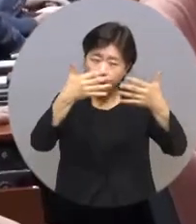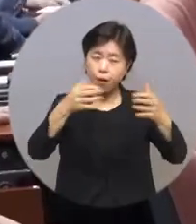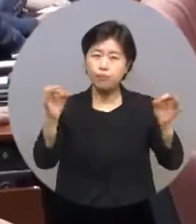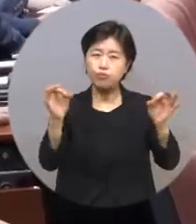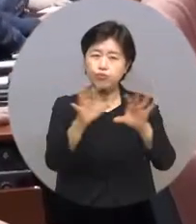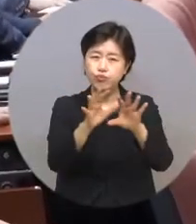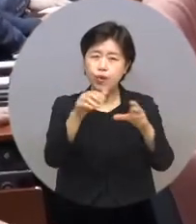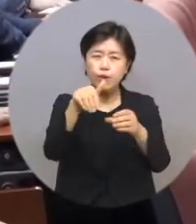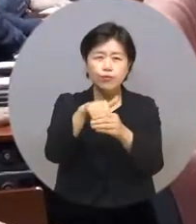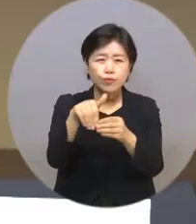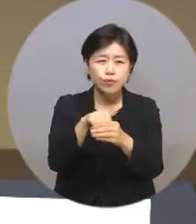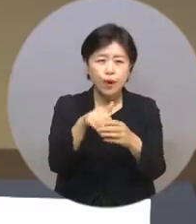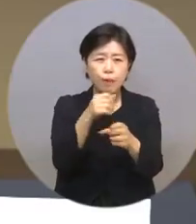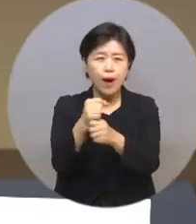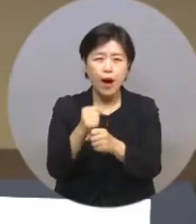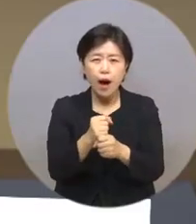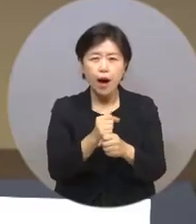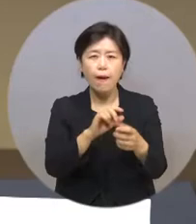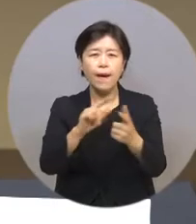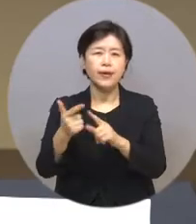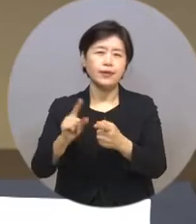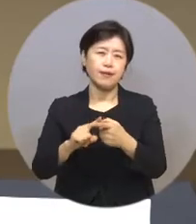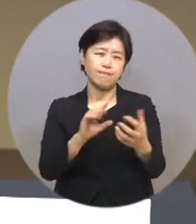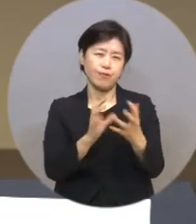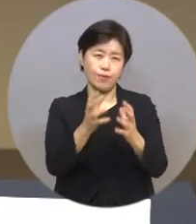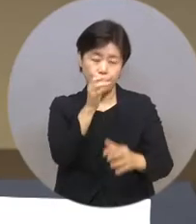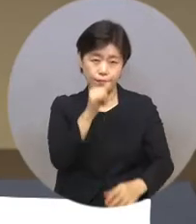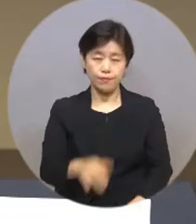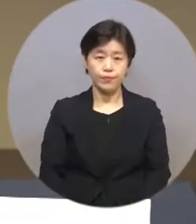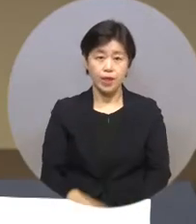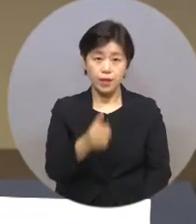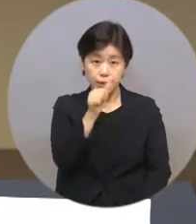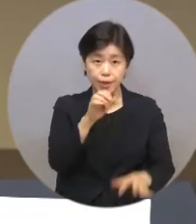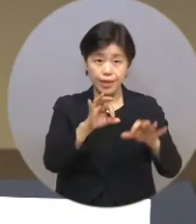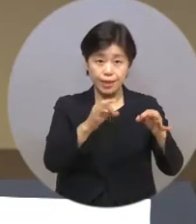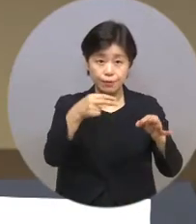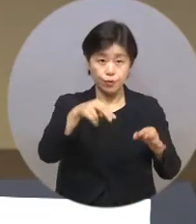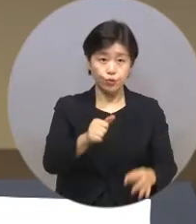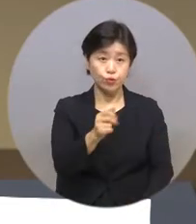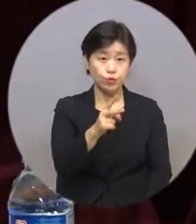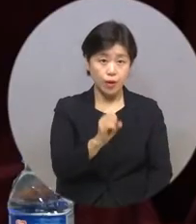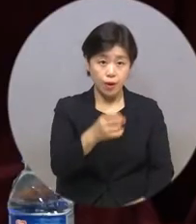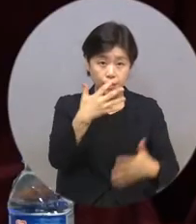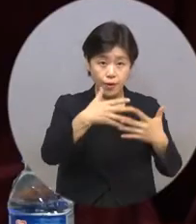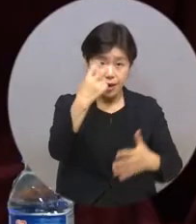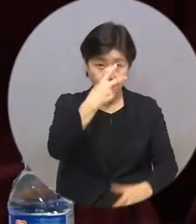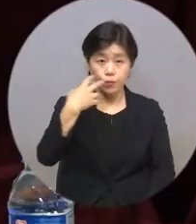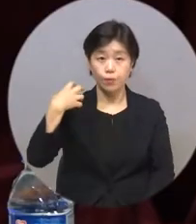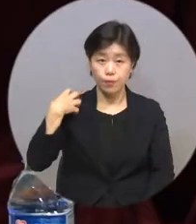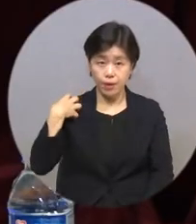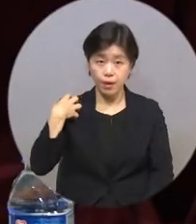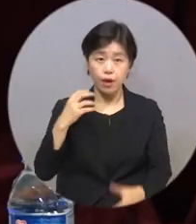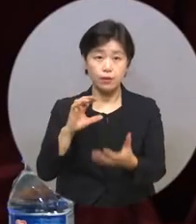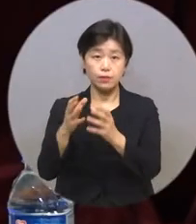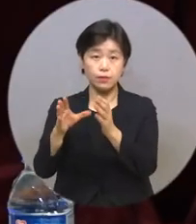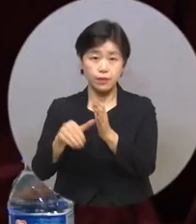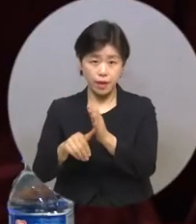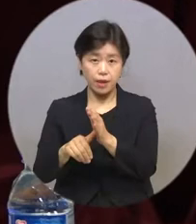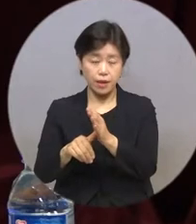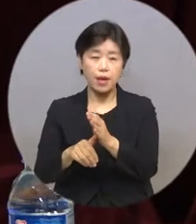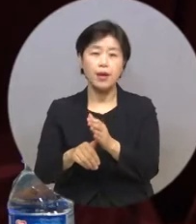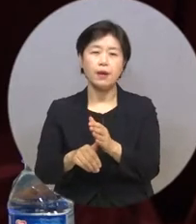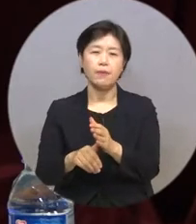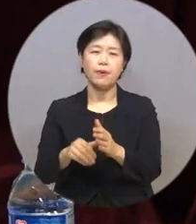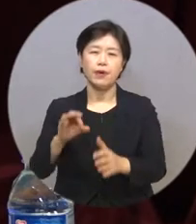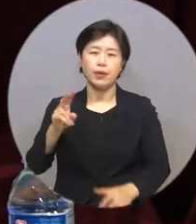콘텐츠 제작을 논했습니다 프롬 4회는 김수현 감독이 맡아 진행했으며 토론회는 김재구